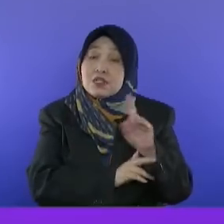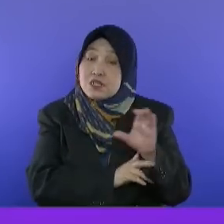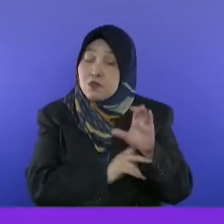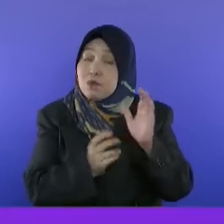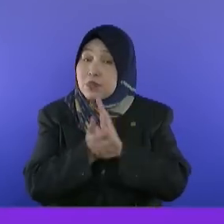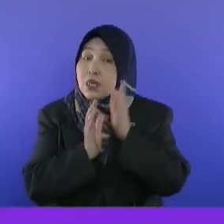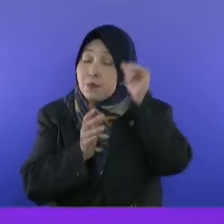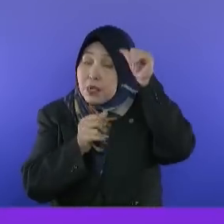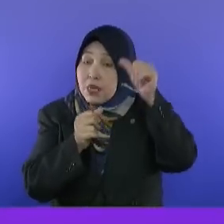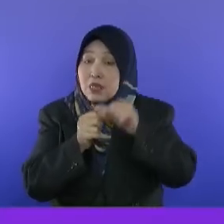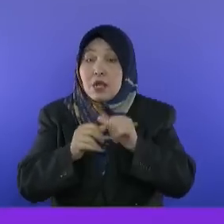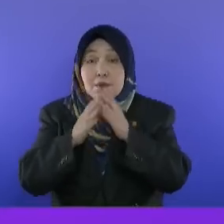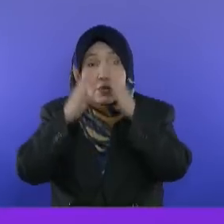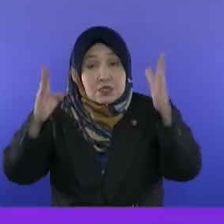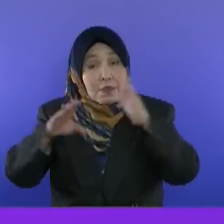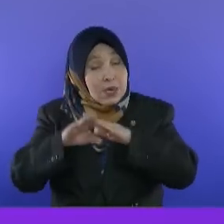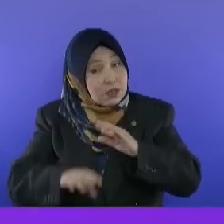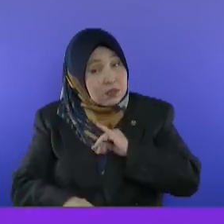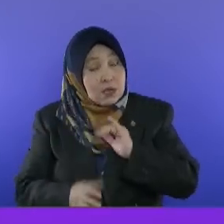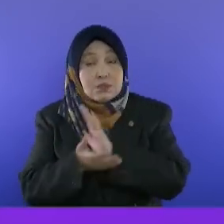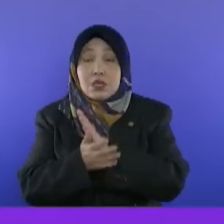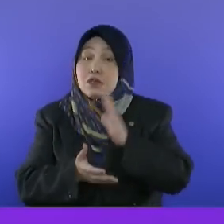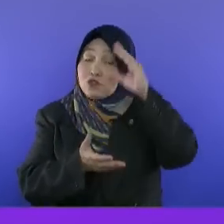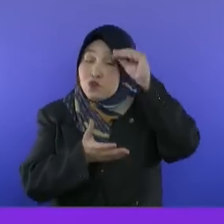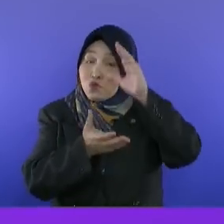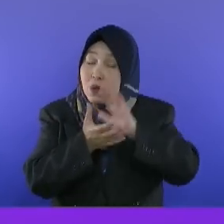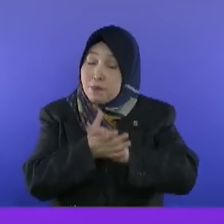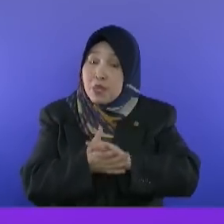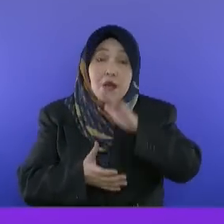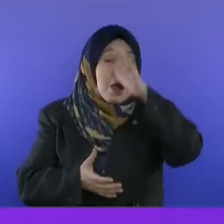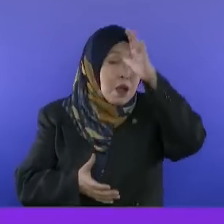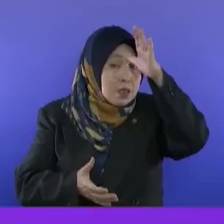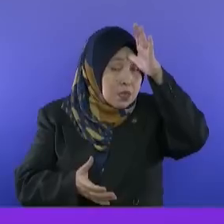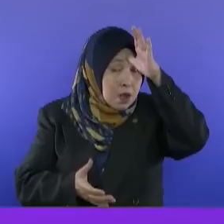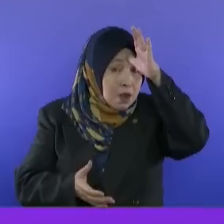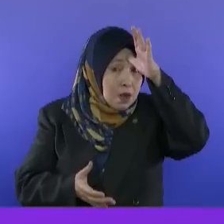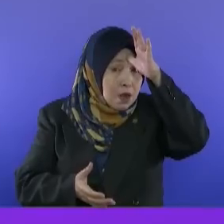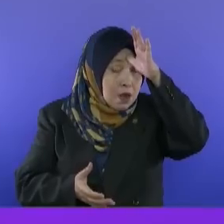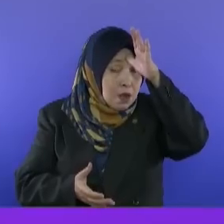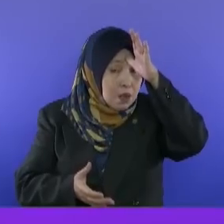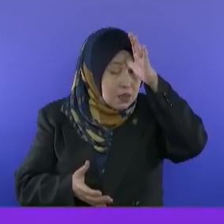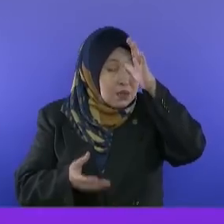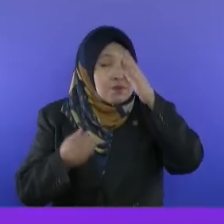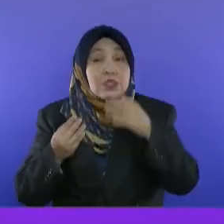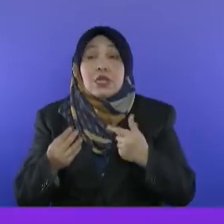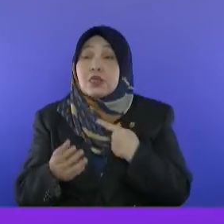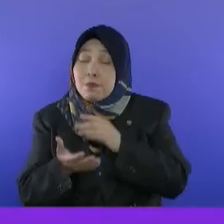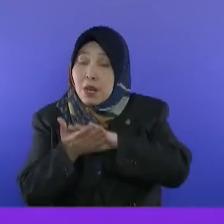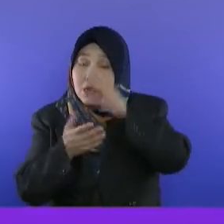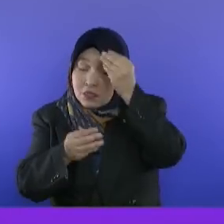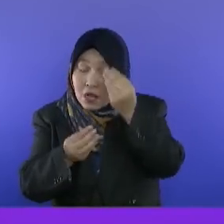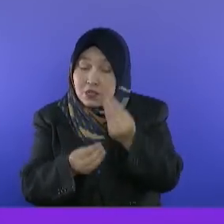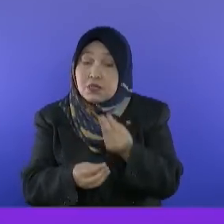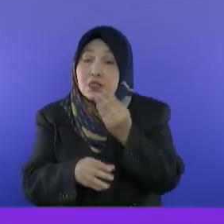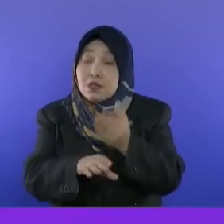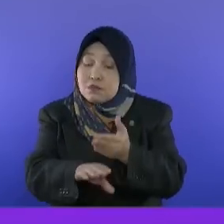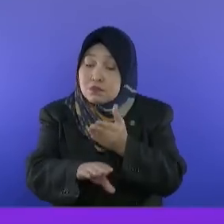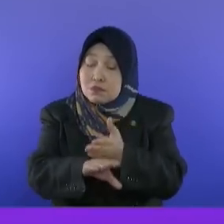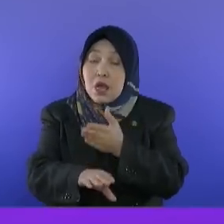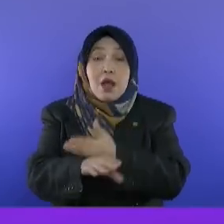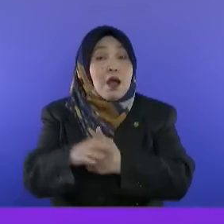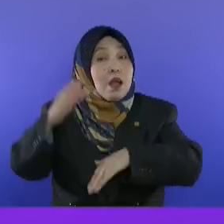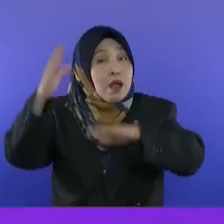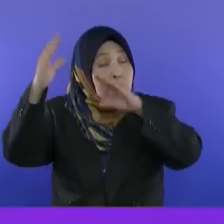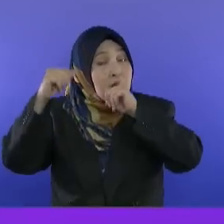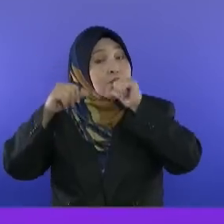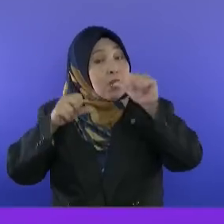peringatan besar kepada saya sebagai seorang suami sebagai seorang ayah kita sikit-sikit misalnya kita belajar sikit-sikit dalam al-quran time harapnya